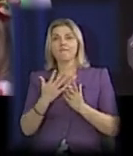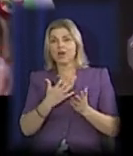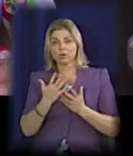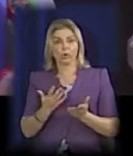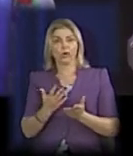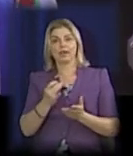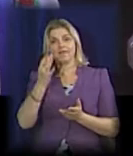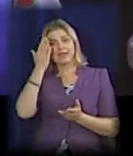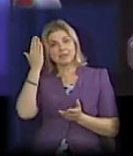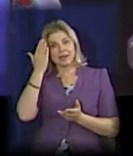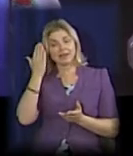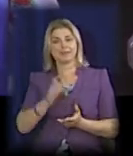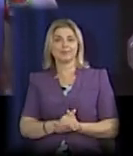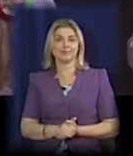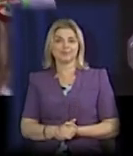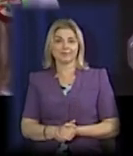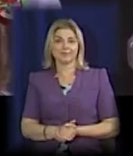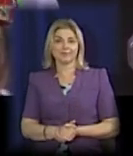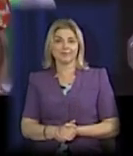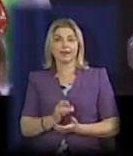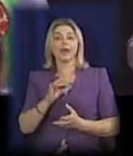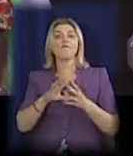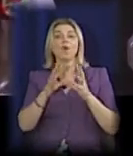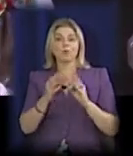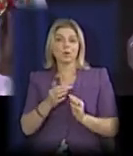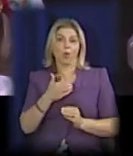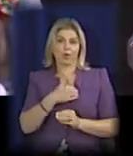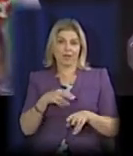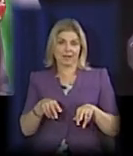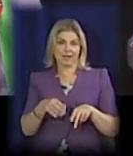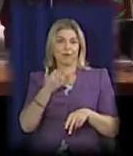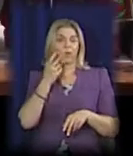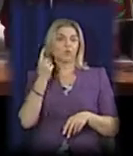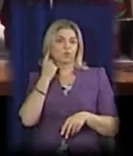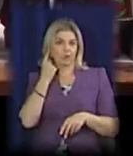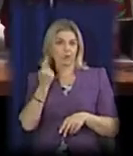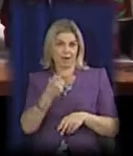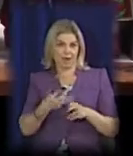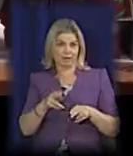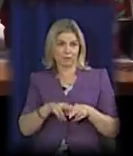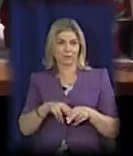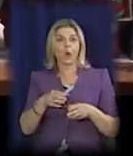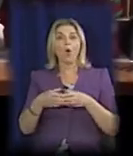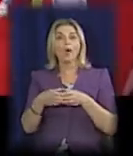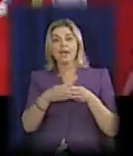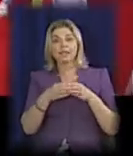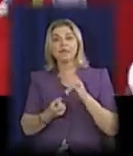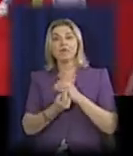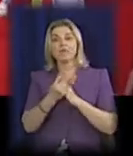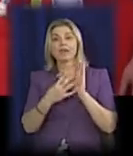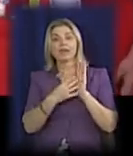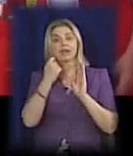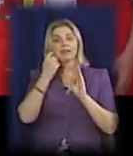заводний, веселий. Ну, і взагалі хочеться танцювати, коли чуєш його. Колектив «Червоняночка» утворився 9 років